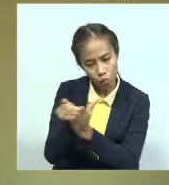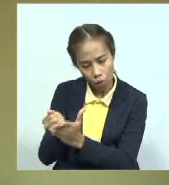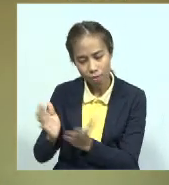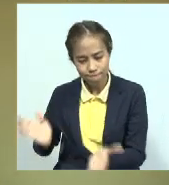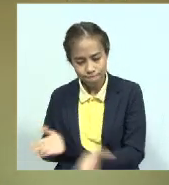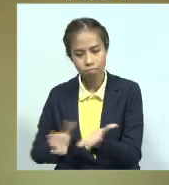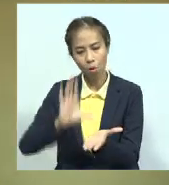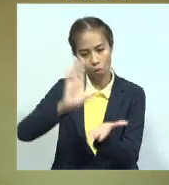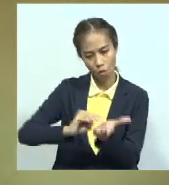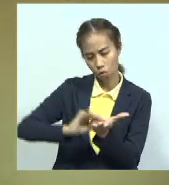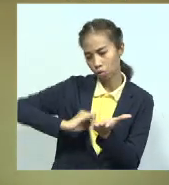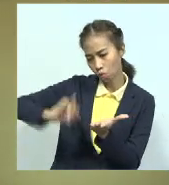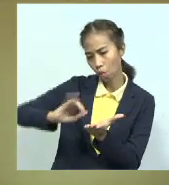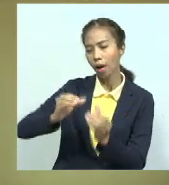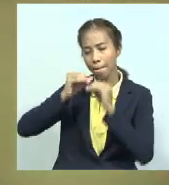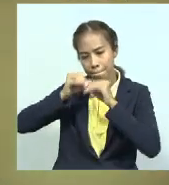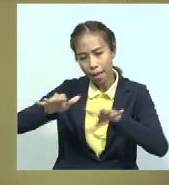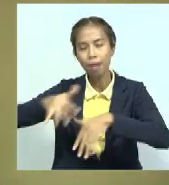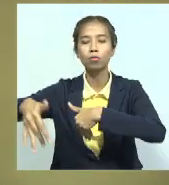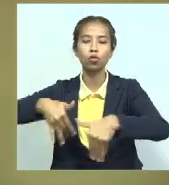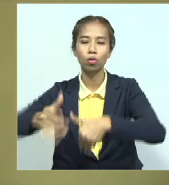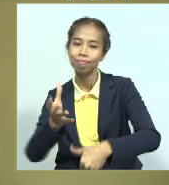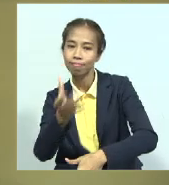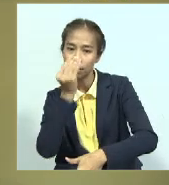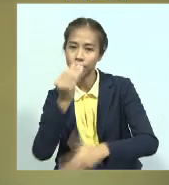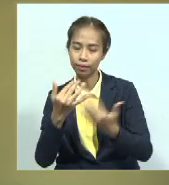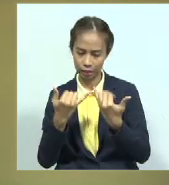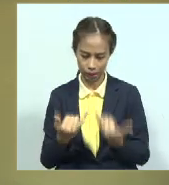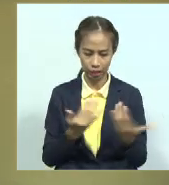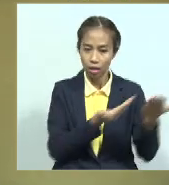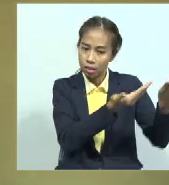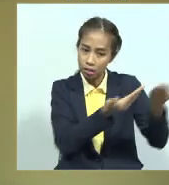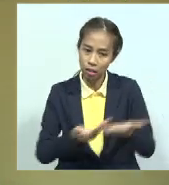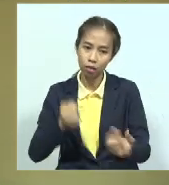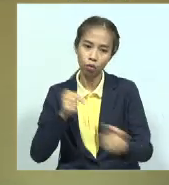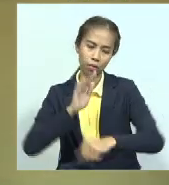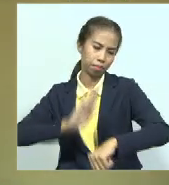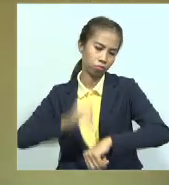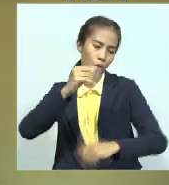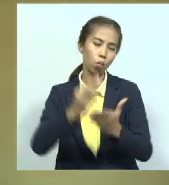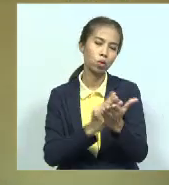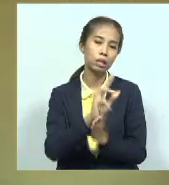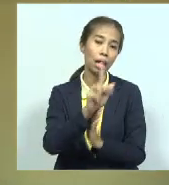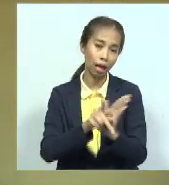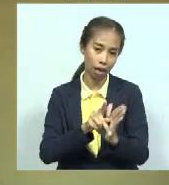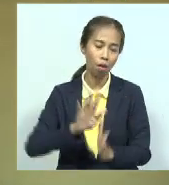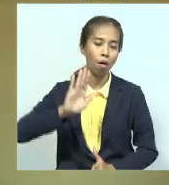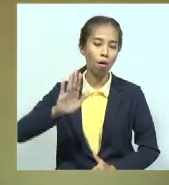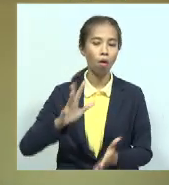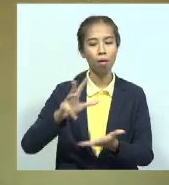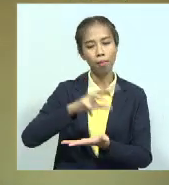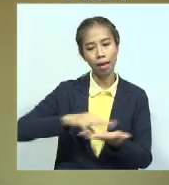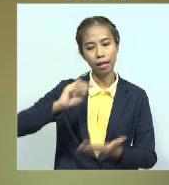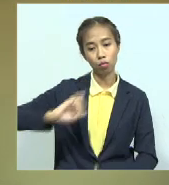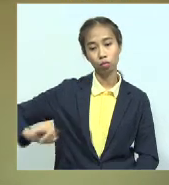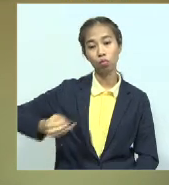ข้อมูลที่ถูกต้องไปสู่ประชาชนมากยิ่งขึ้นแล้ววันนี้ก็ได้เชิญนักวิชาการจากคณะนิเทศศาสตร์จุฬาลงกรณ์มหาวิทยาลัยเนี่ยมาชี้แ